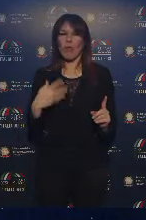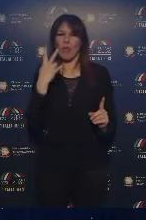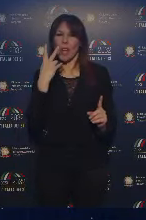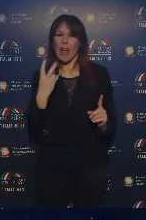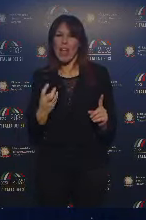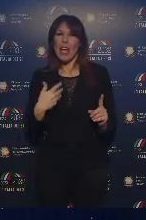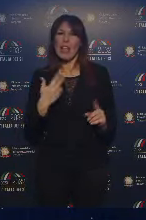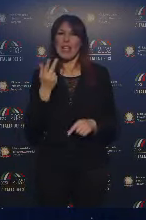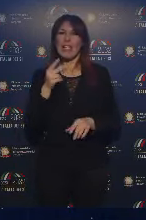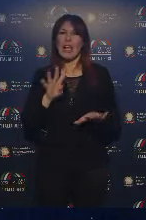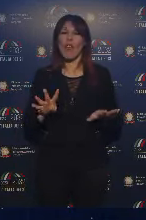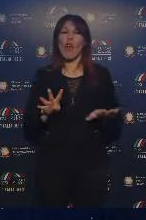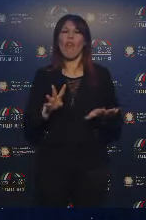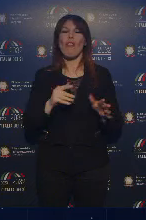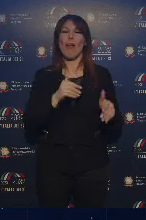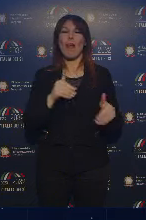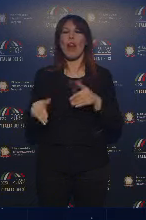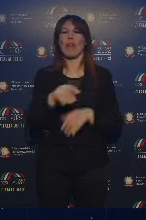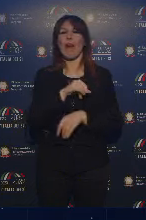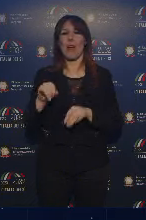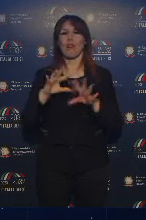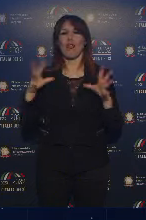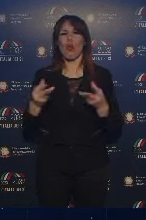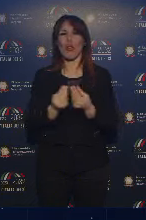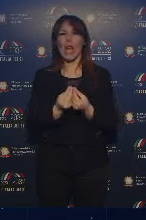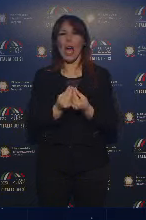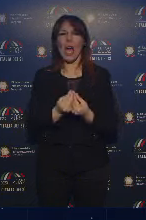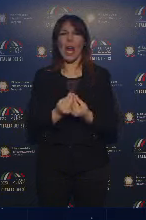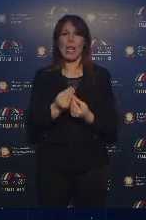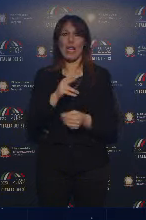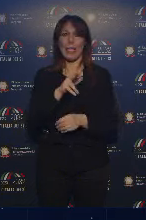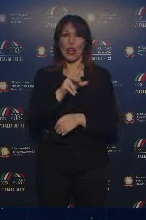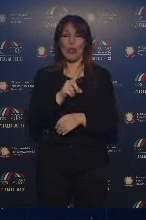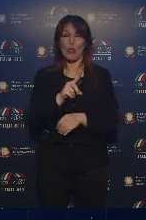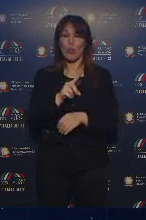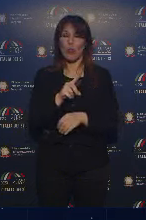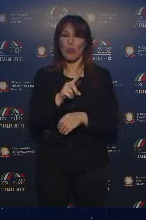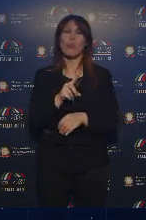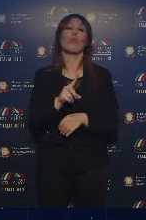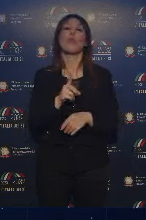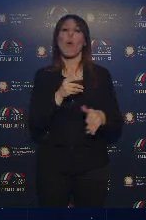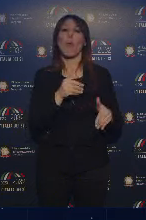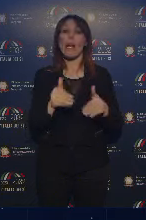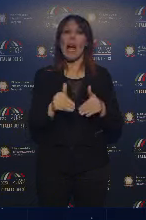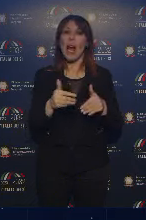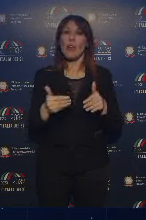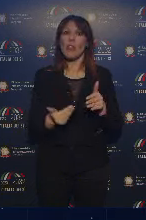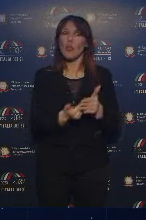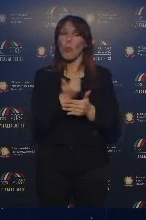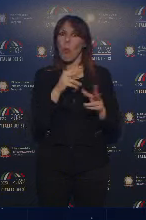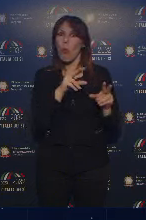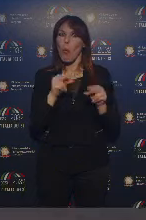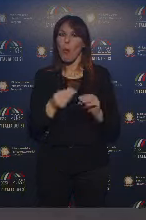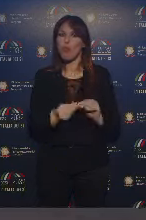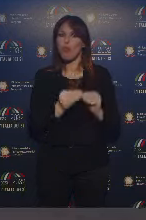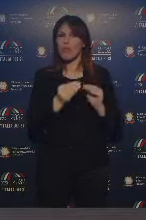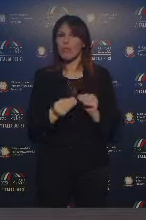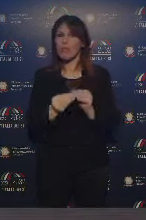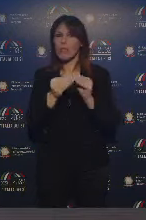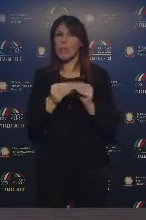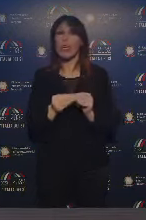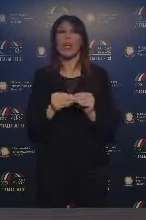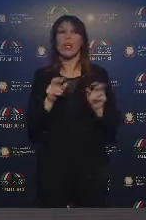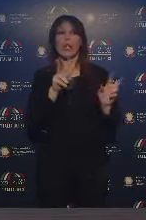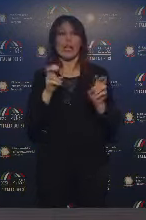39 miliardi e mezzo di budget totale di cui 31 miliardi di nuove opere Questo è il focus Nazionale